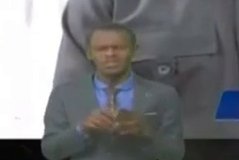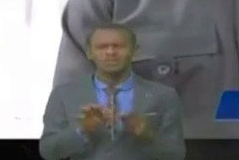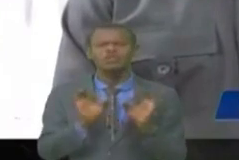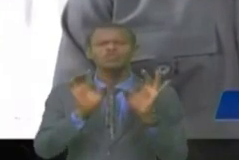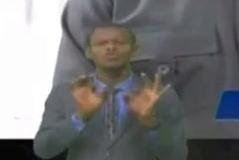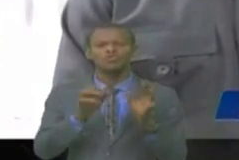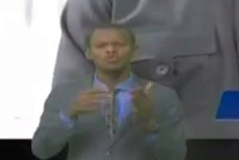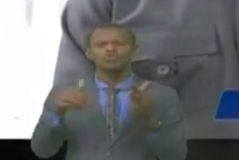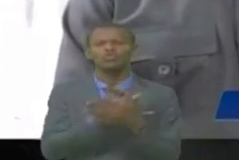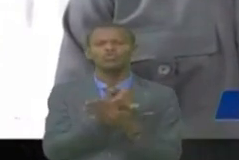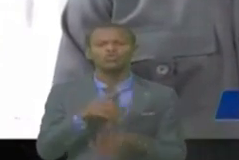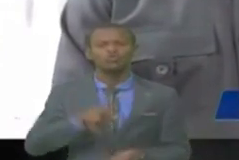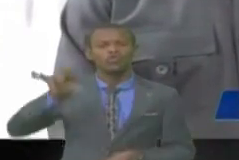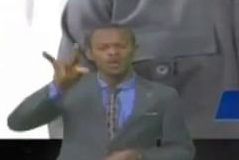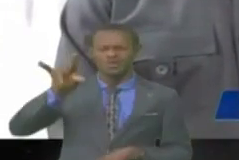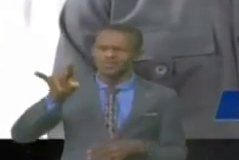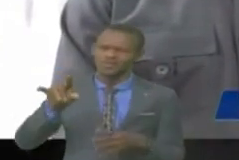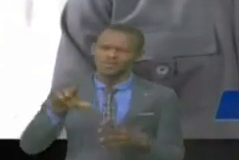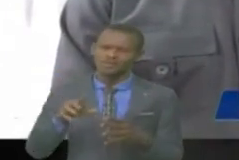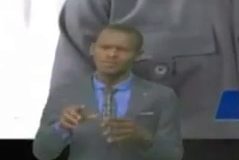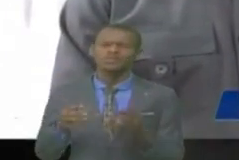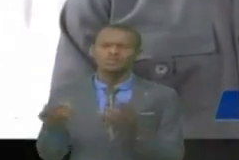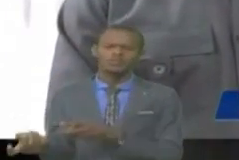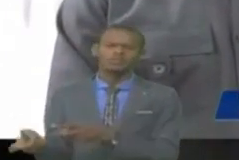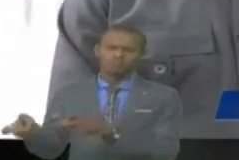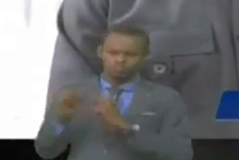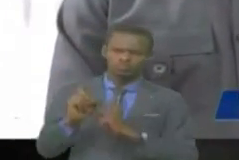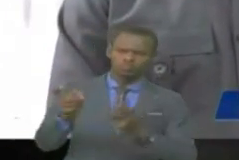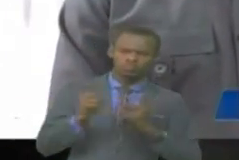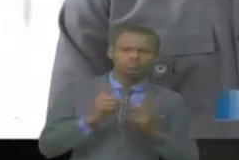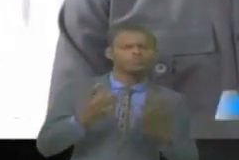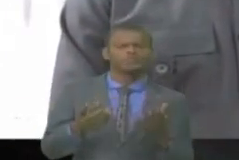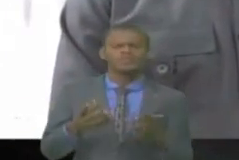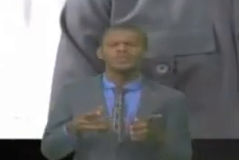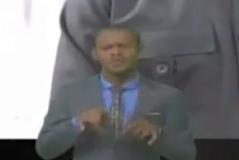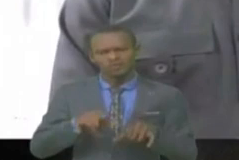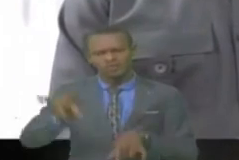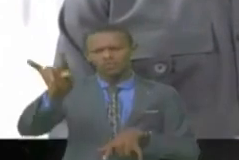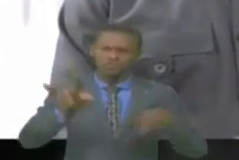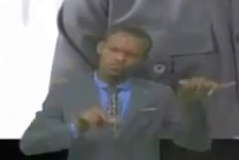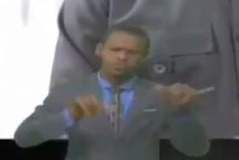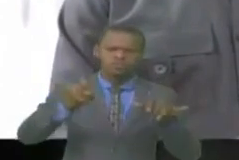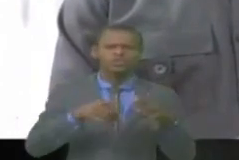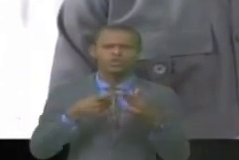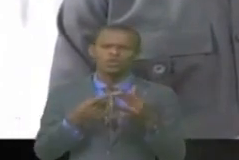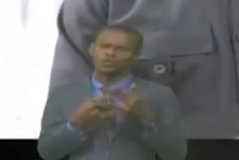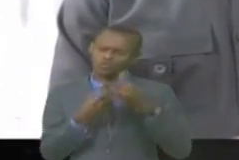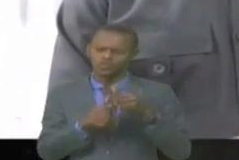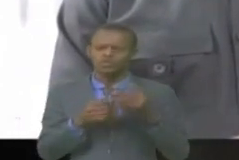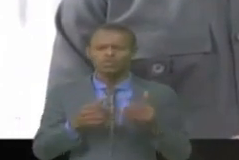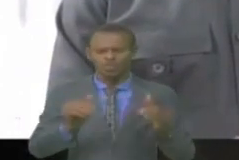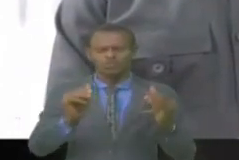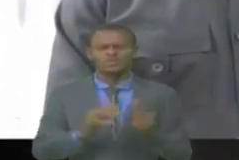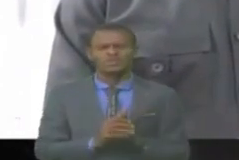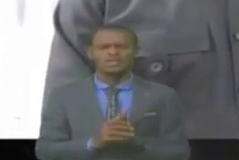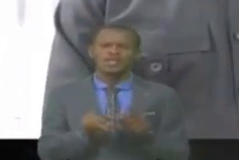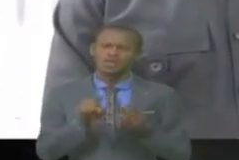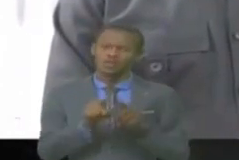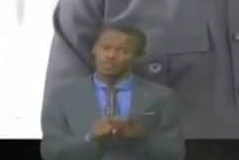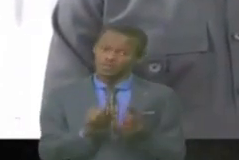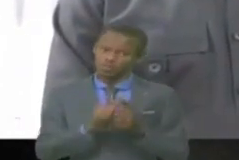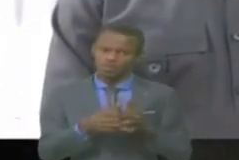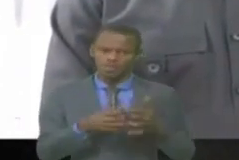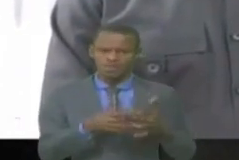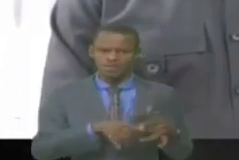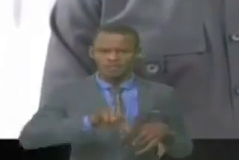la continuité de l'activité et continuer le processus justement d'amélioration des conditions de sécurité de notre exploitation, qui du reste